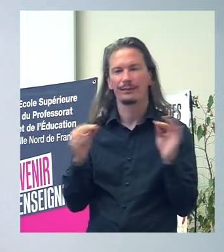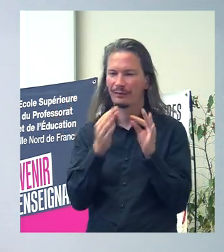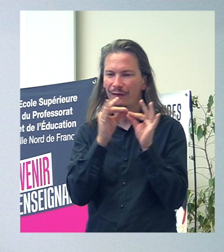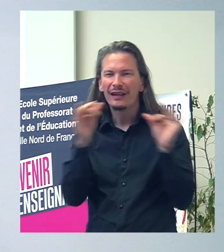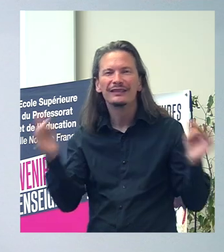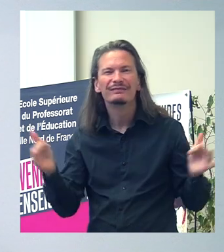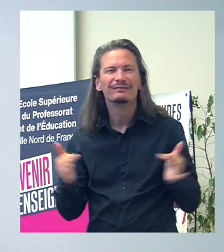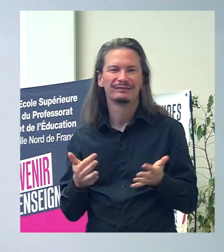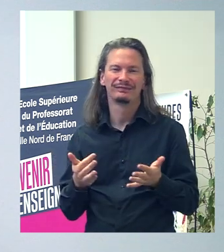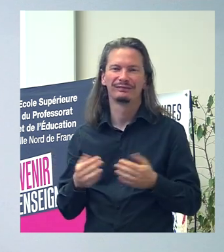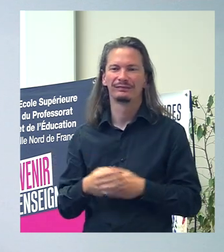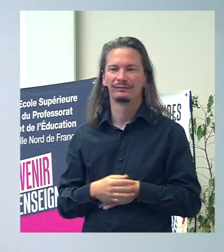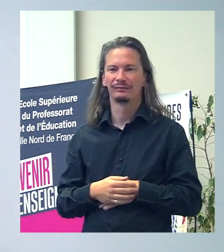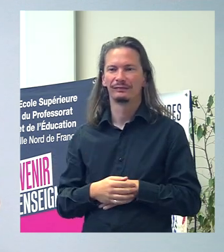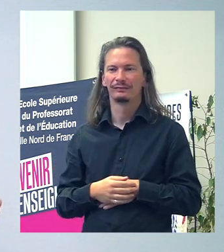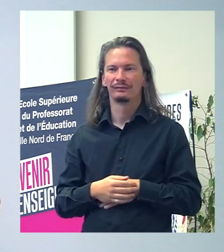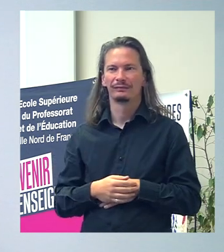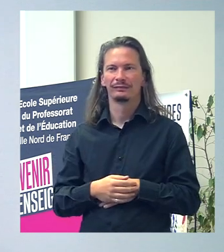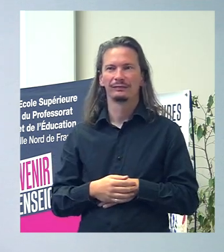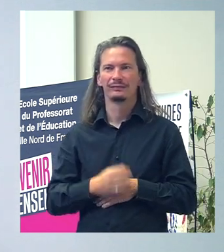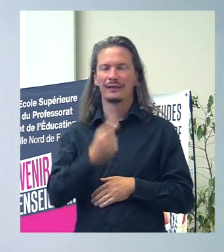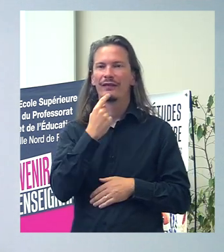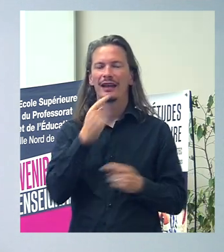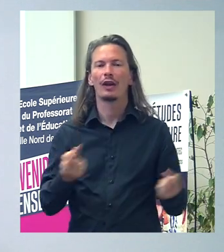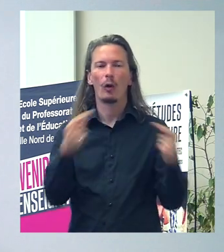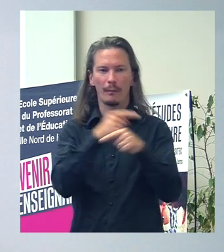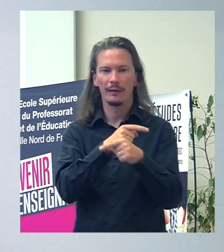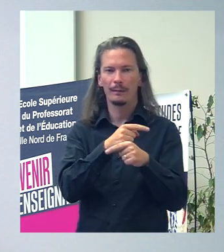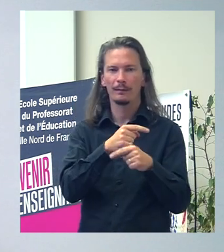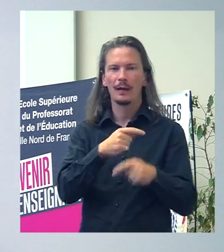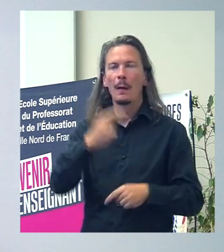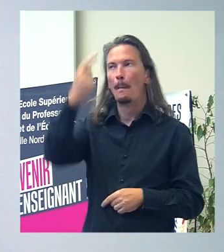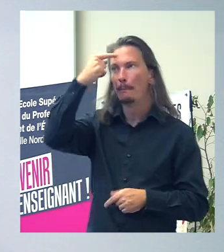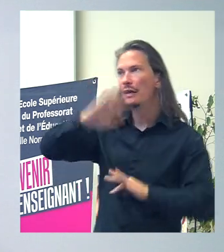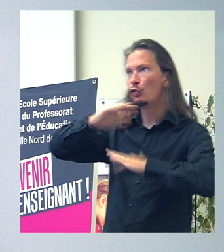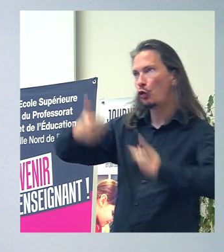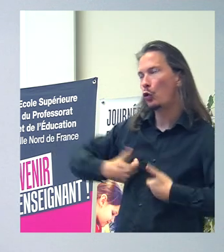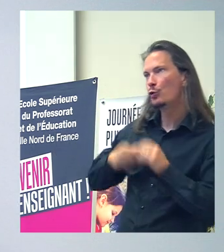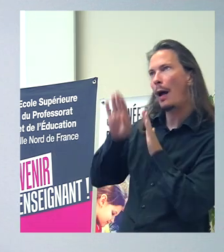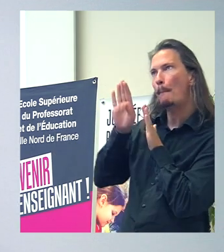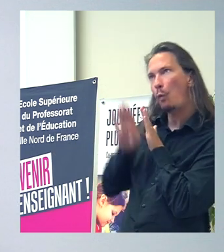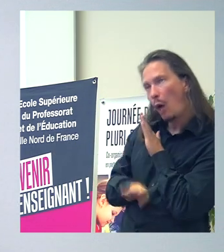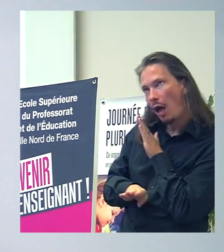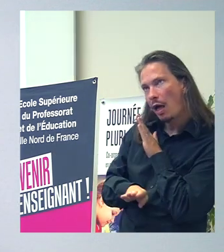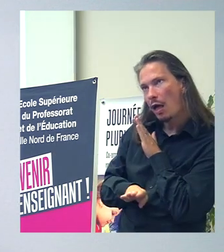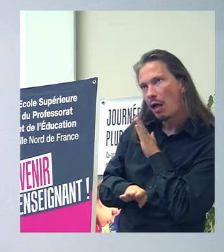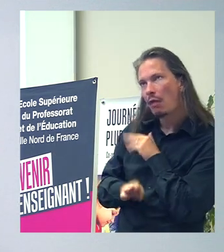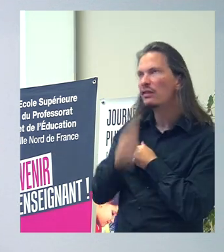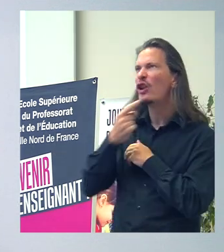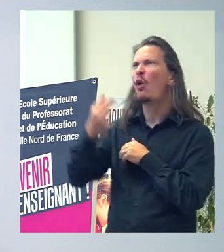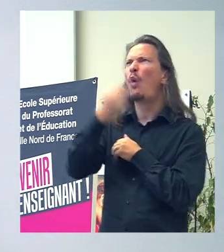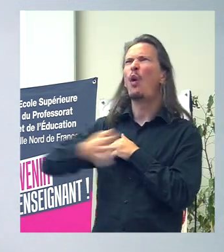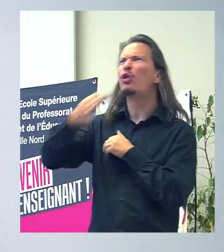formulation, parce qu'elle prend le contre-pied et elle dit « Si je reçois moins, ce n'est pas forcément qu'on